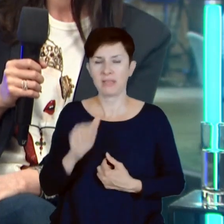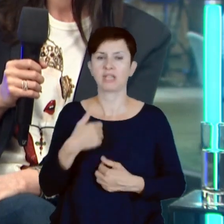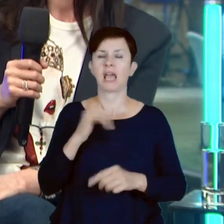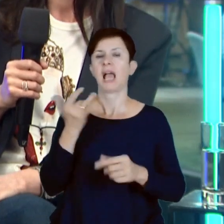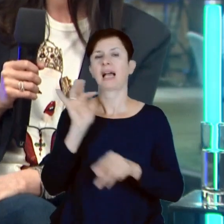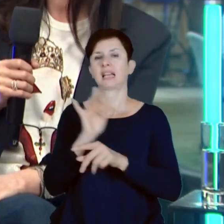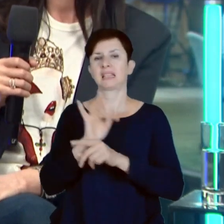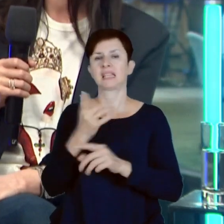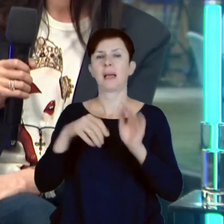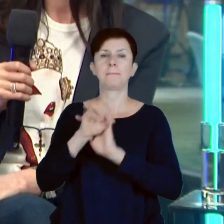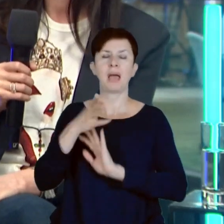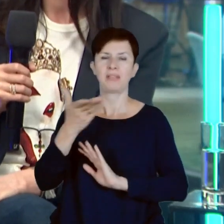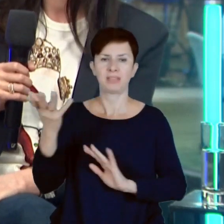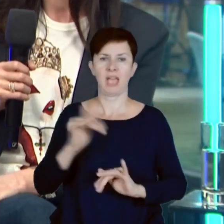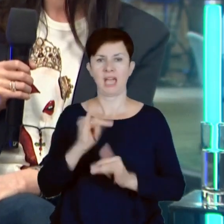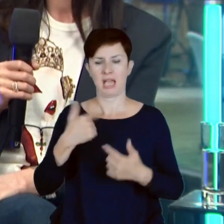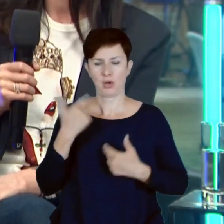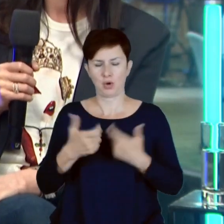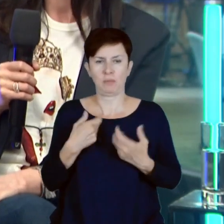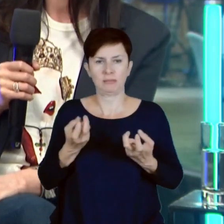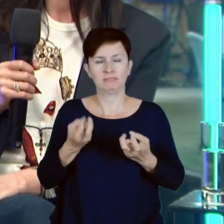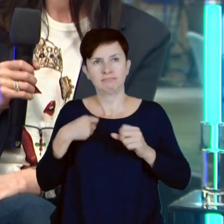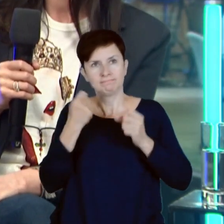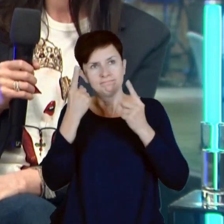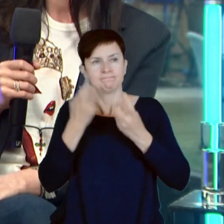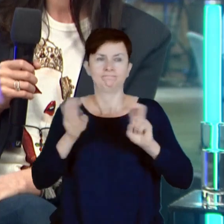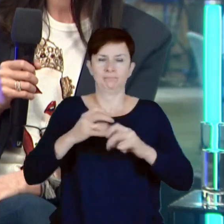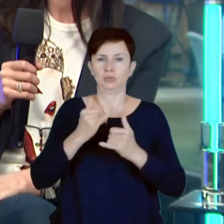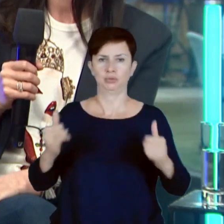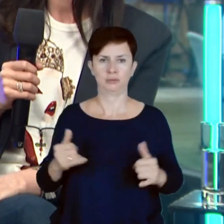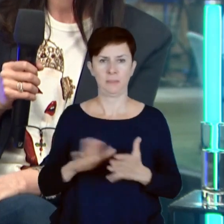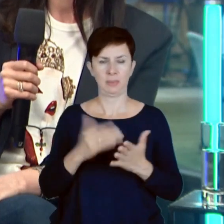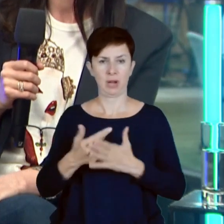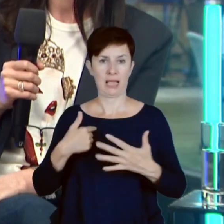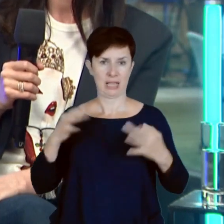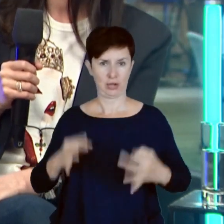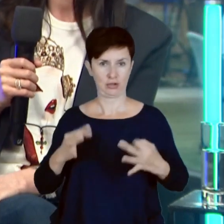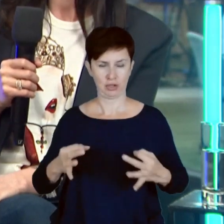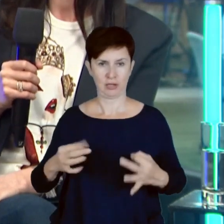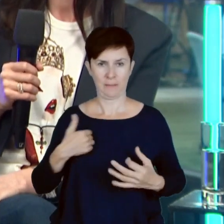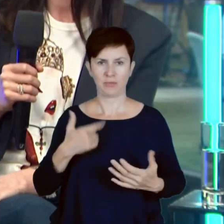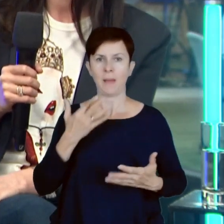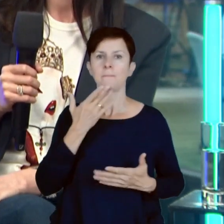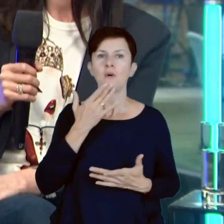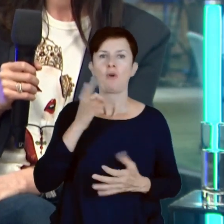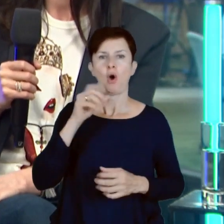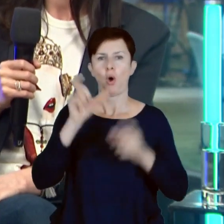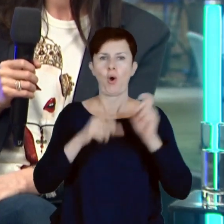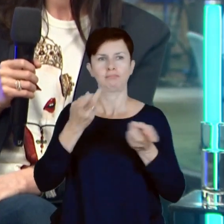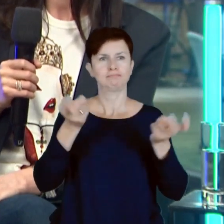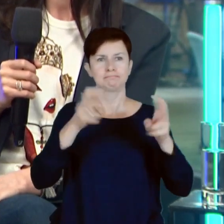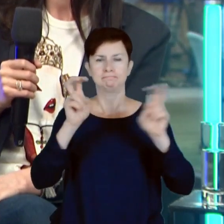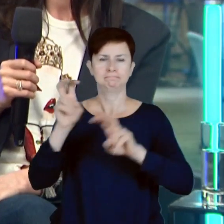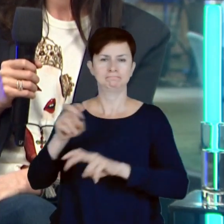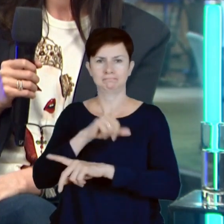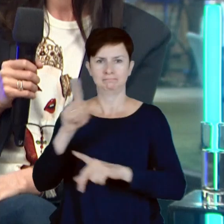być też twórczym. To daje bardzo dużo, ale na przykład dziś mam poczucie, że ten mówienie o twórcach, wszyscy możemy być twórcami, doprowadziło nas do